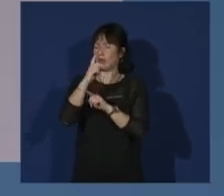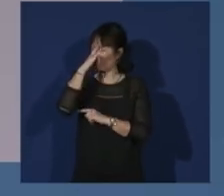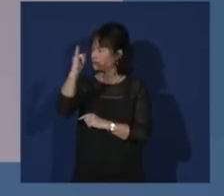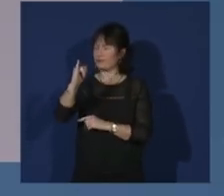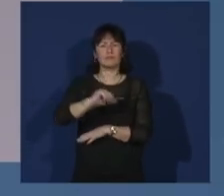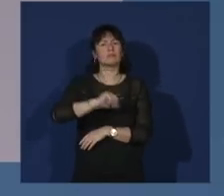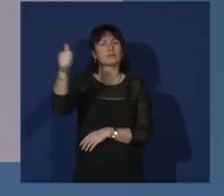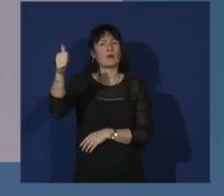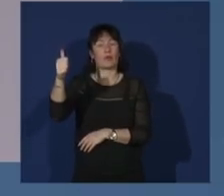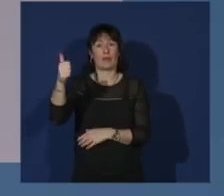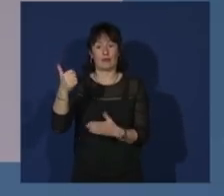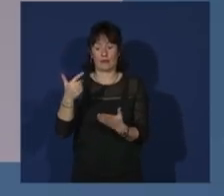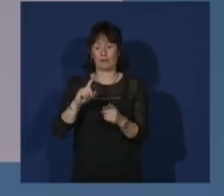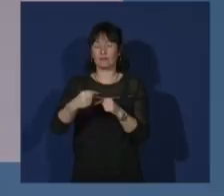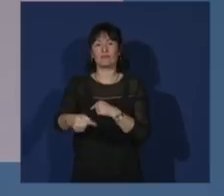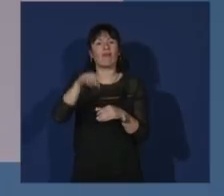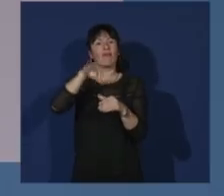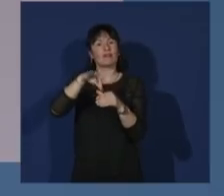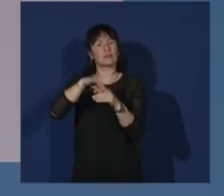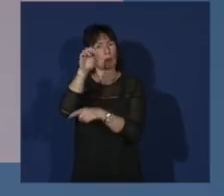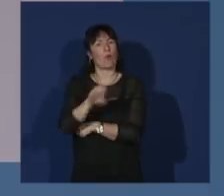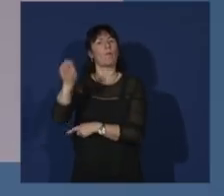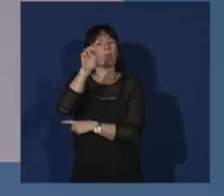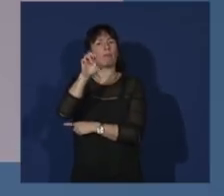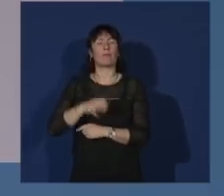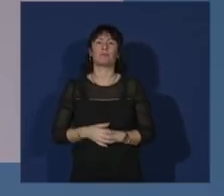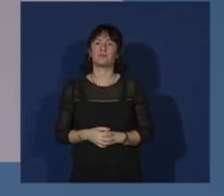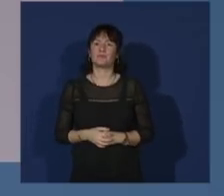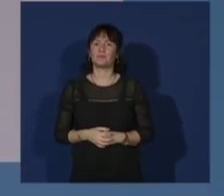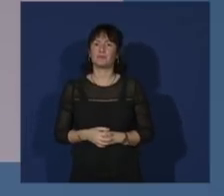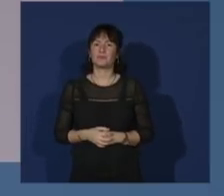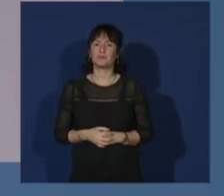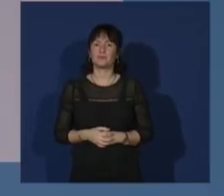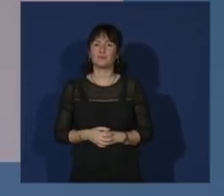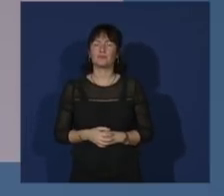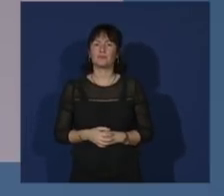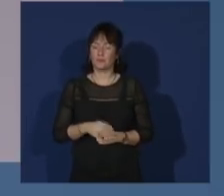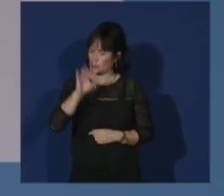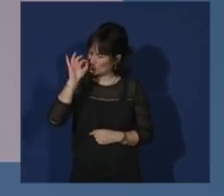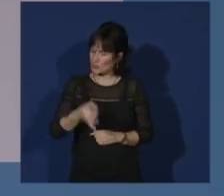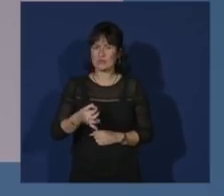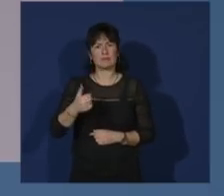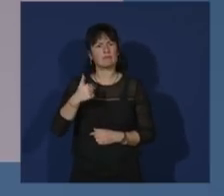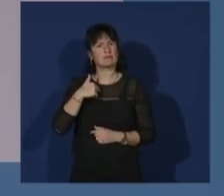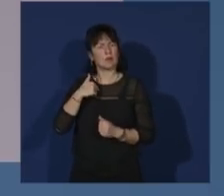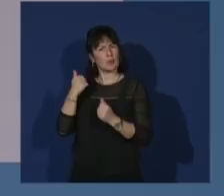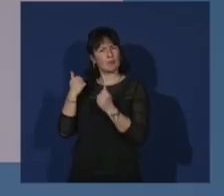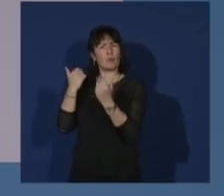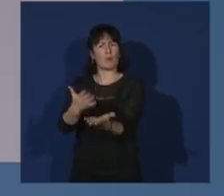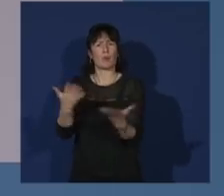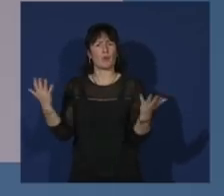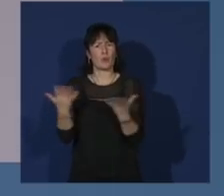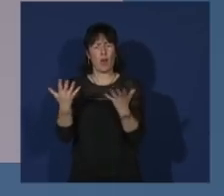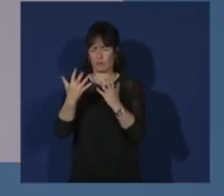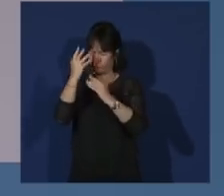priorités pour cette élection européenne. Oui, nous porterons la proposition d'un grand plan pour